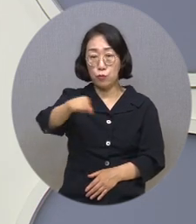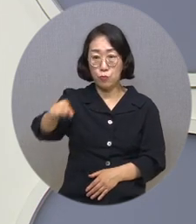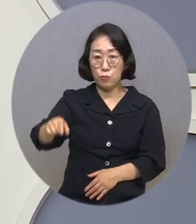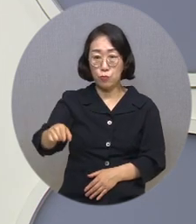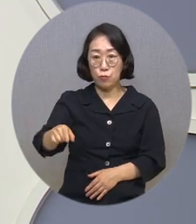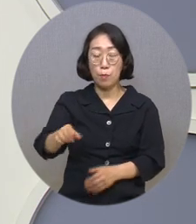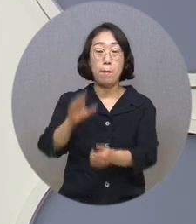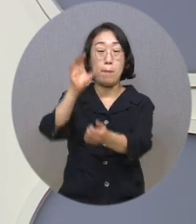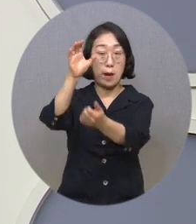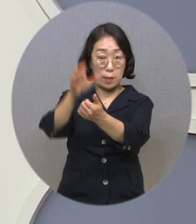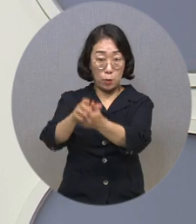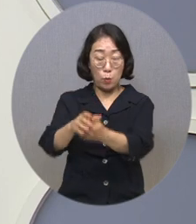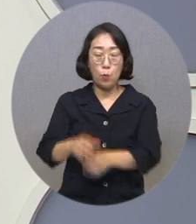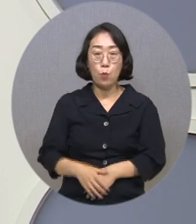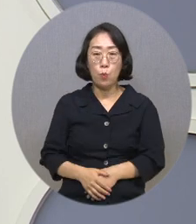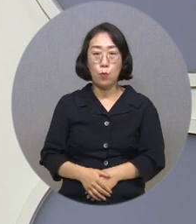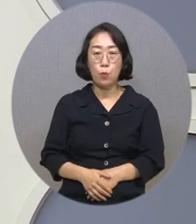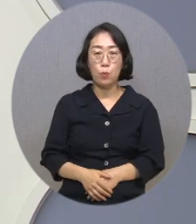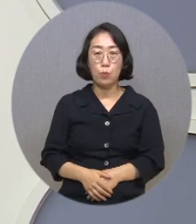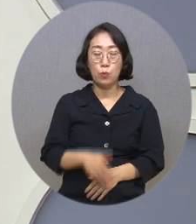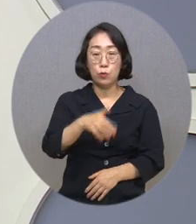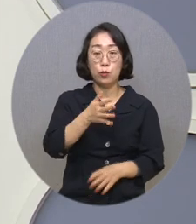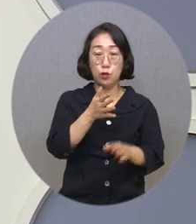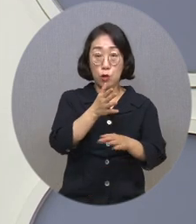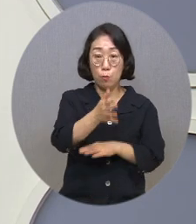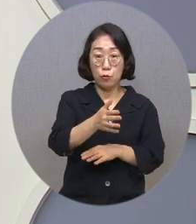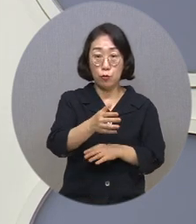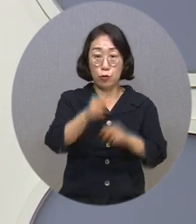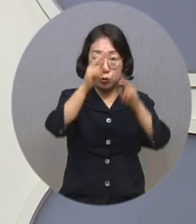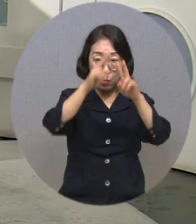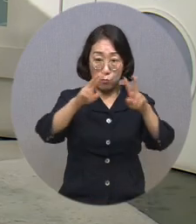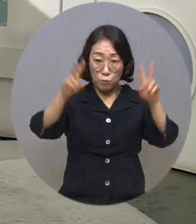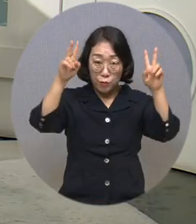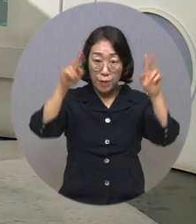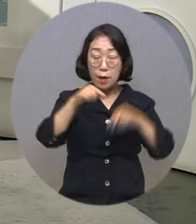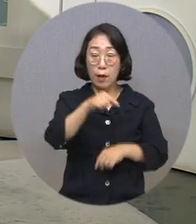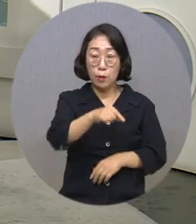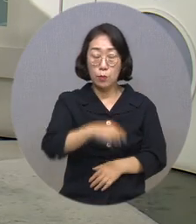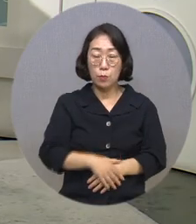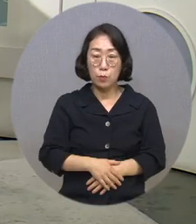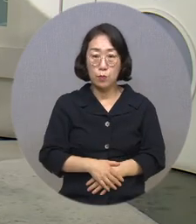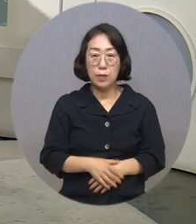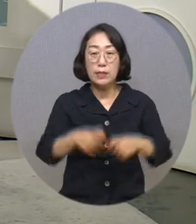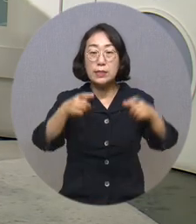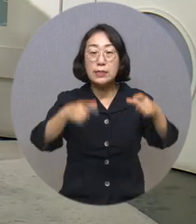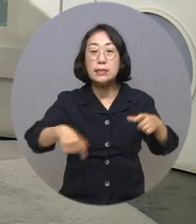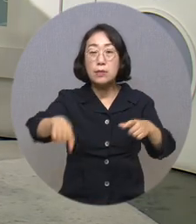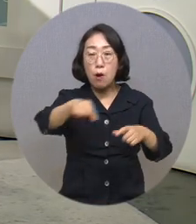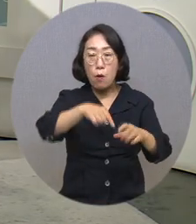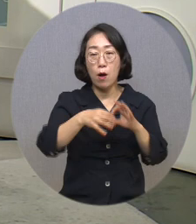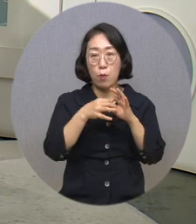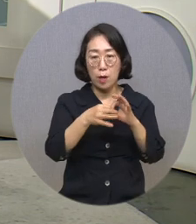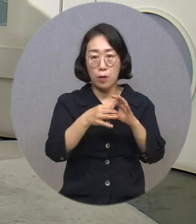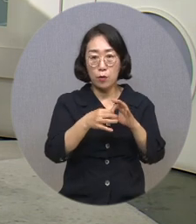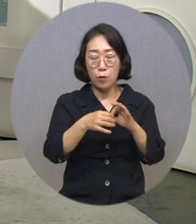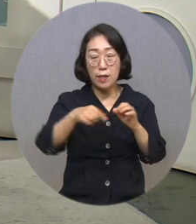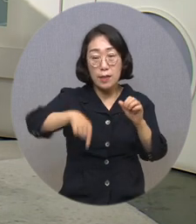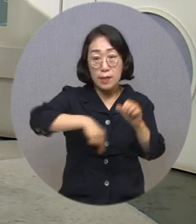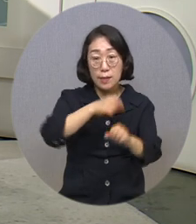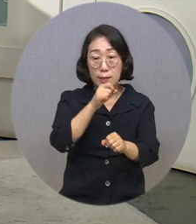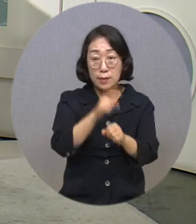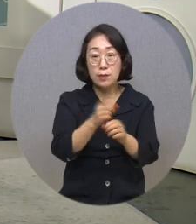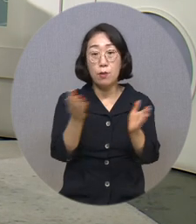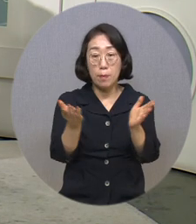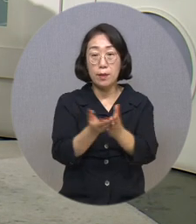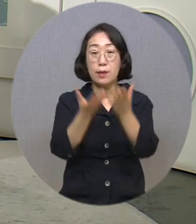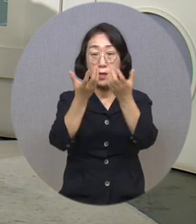하고 전문대 쪽은 이제 지자체하고 좀 밀접하게 해서 지자체 특성화에 맞는 과